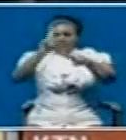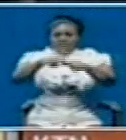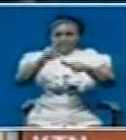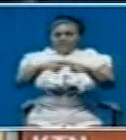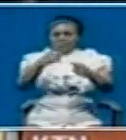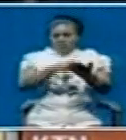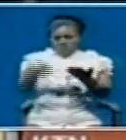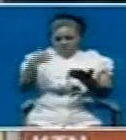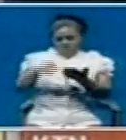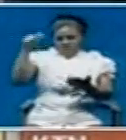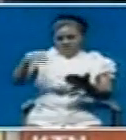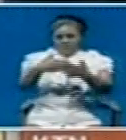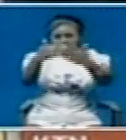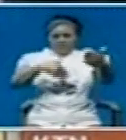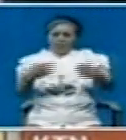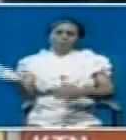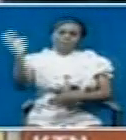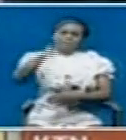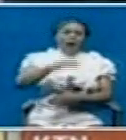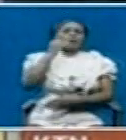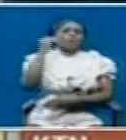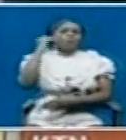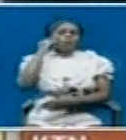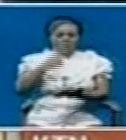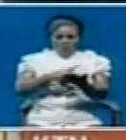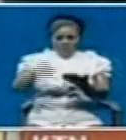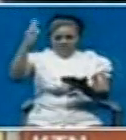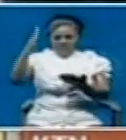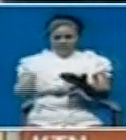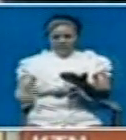vya wiki hii kabla ya kurejea humu nchini mwishoni mwa wiki.